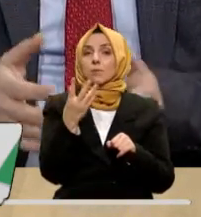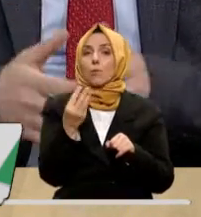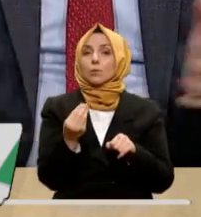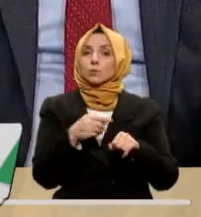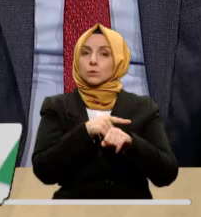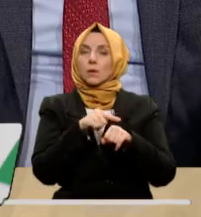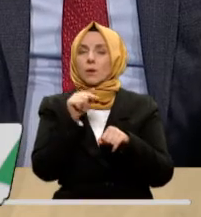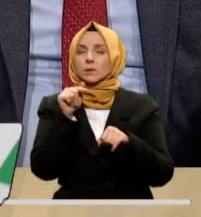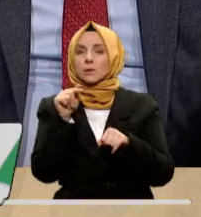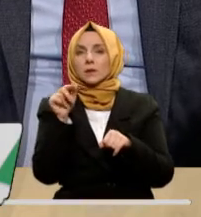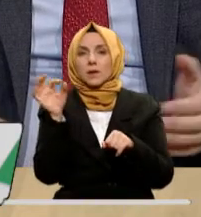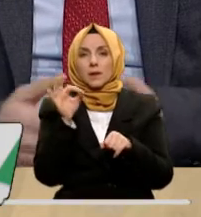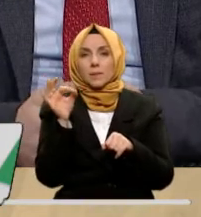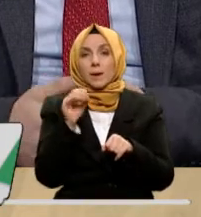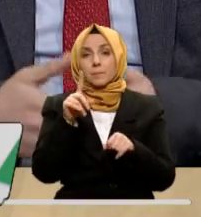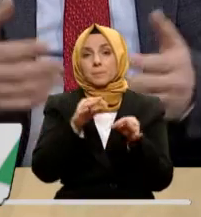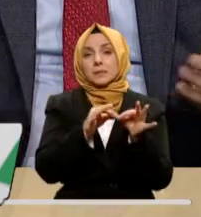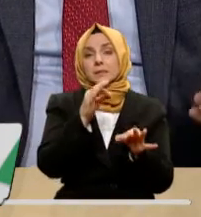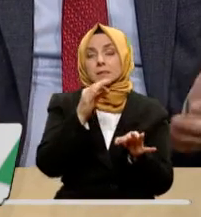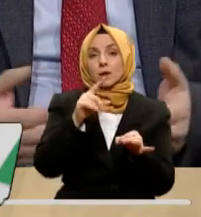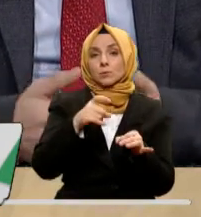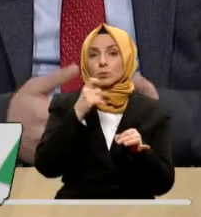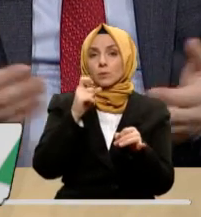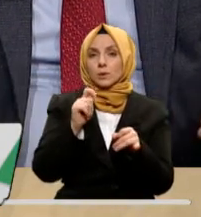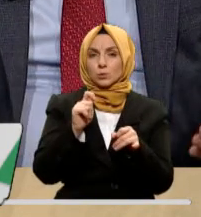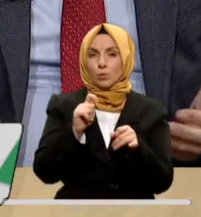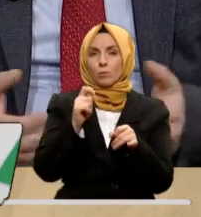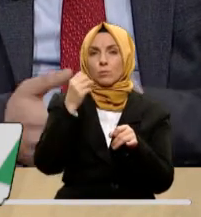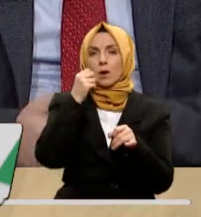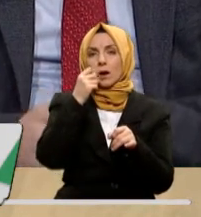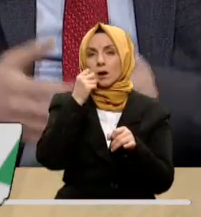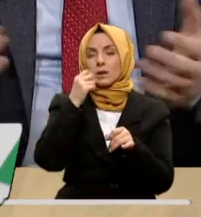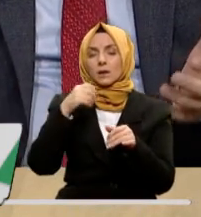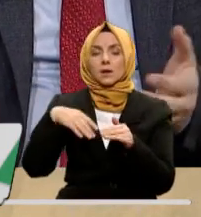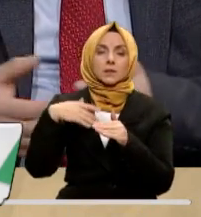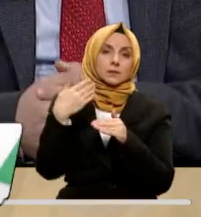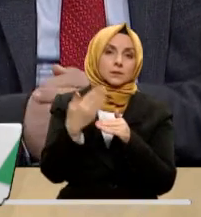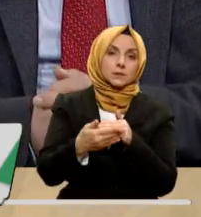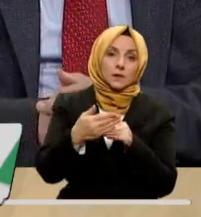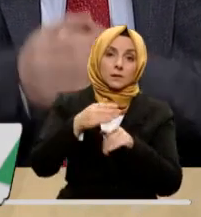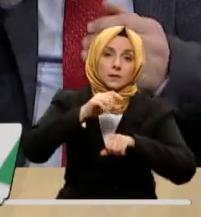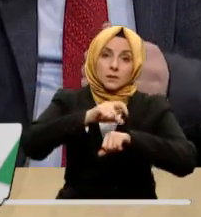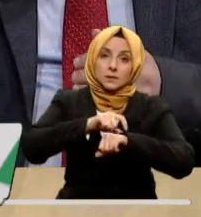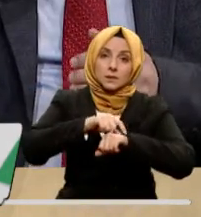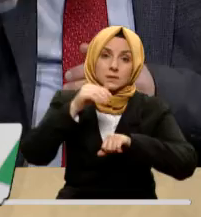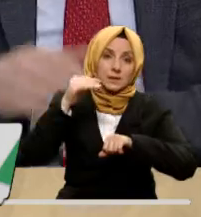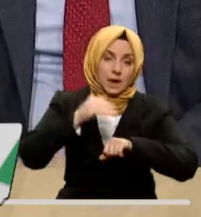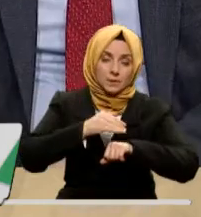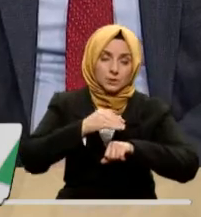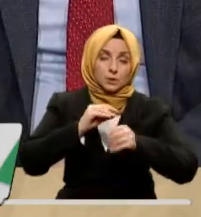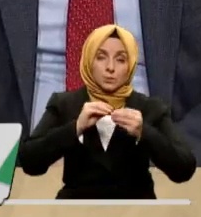anda hemen herkesi bulamayabilirsiniz Ankara'ya dışarıda hastası gelmiştir yani sosyal endikasyon var